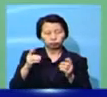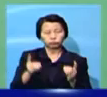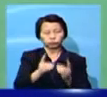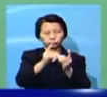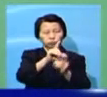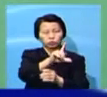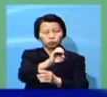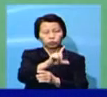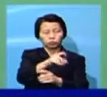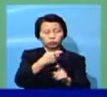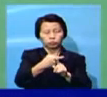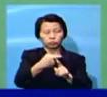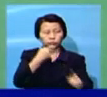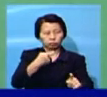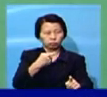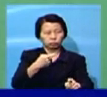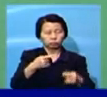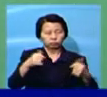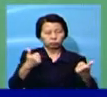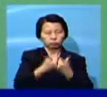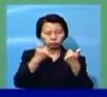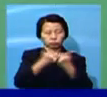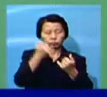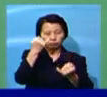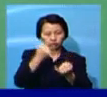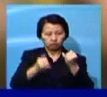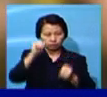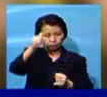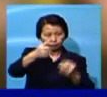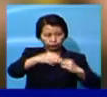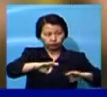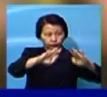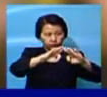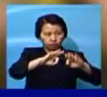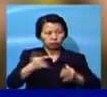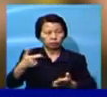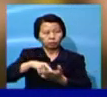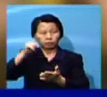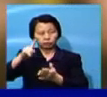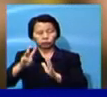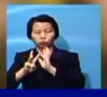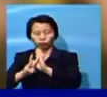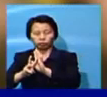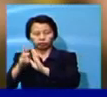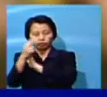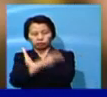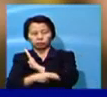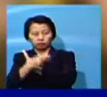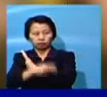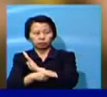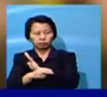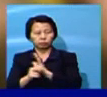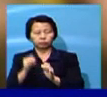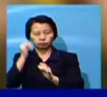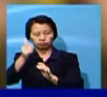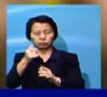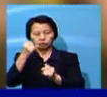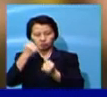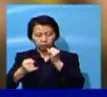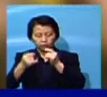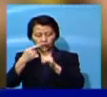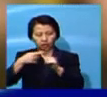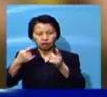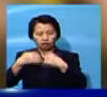luur dari G pada saingan akhir esok seorang lagi wakil negara R yang turut Mara ke sear akhir